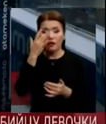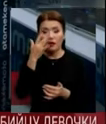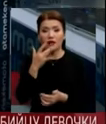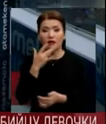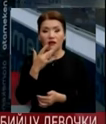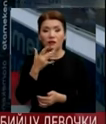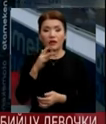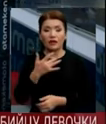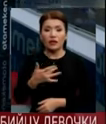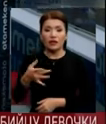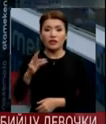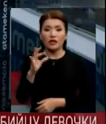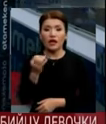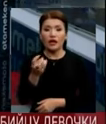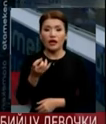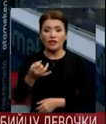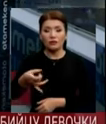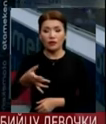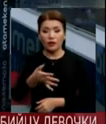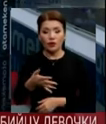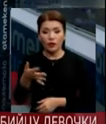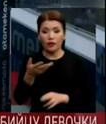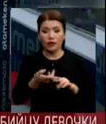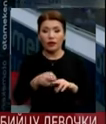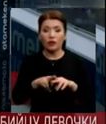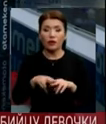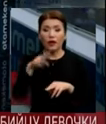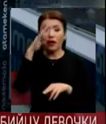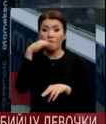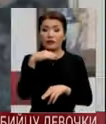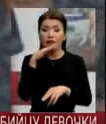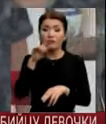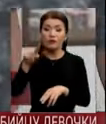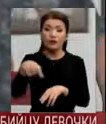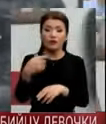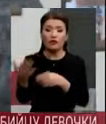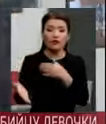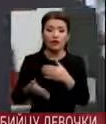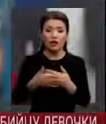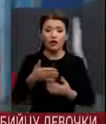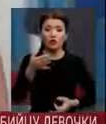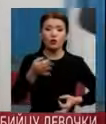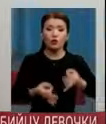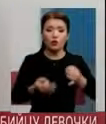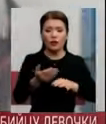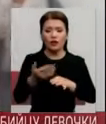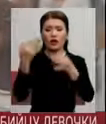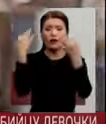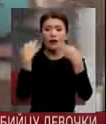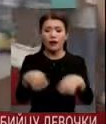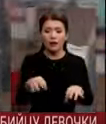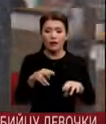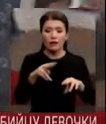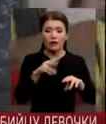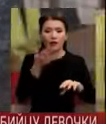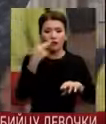Сарыагашевском районе. Слушания прошли в закрытом режиме. После оглашения отец девочки потребовал наказания и для судей, которые ранее отпустили